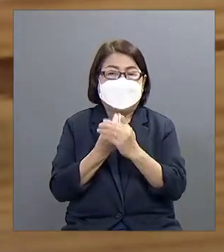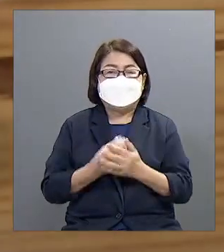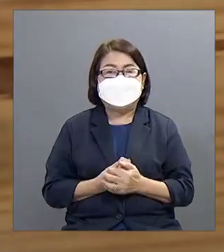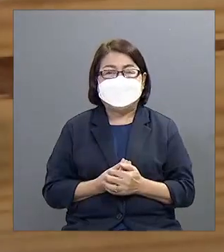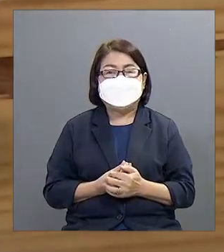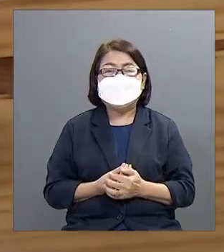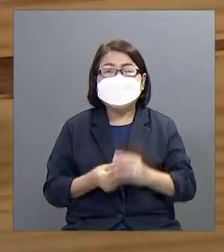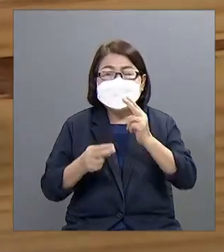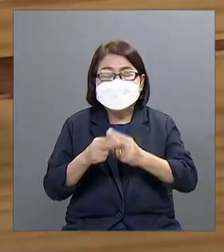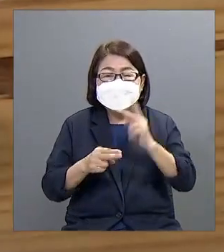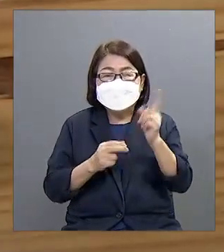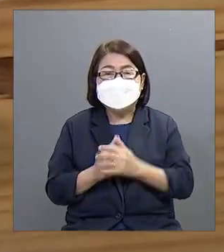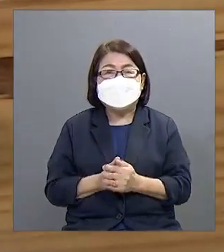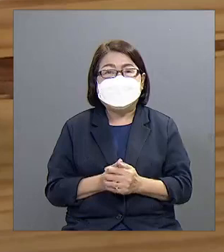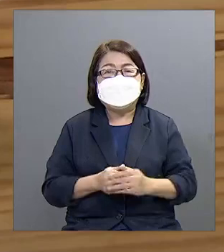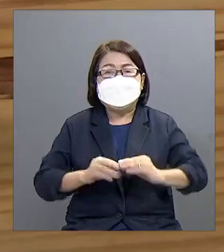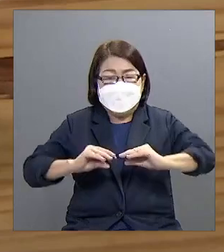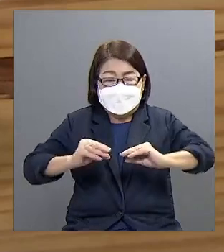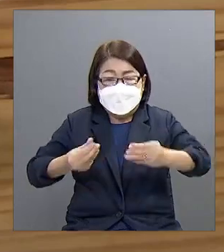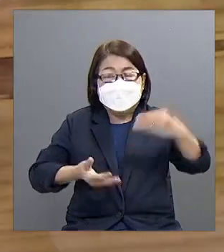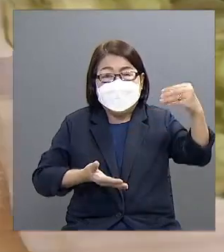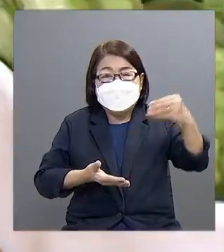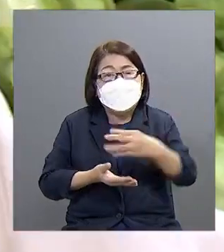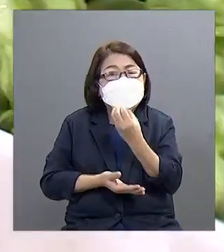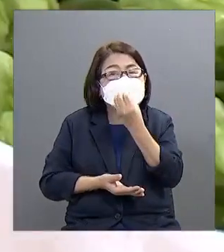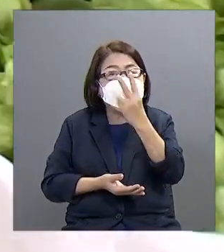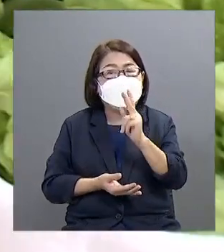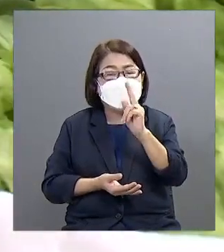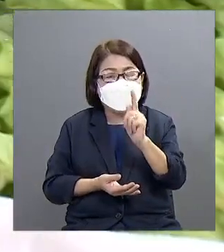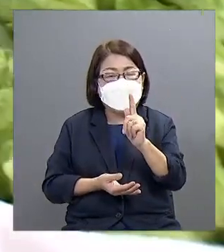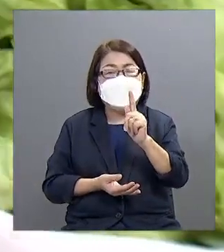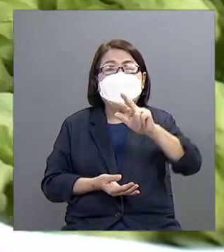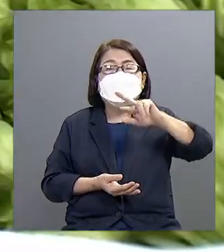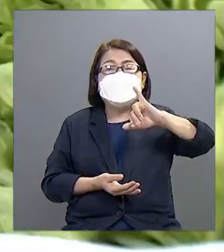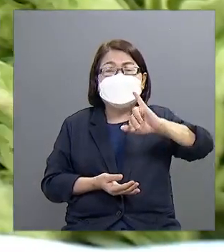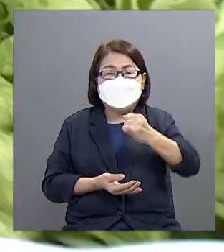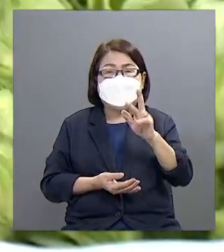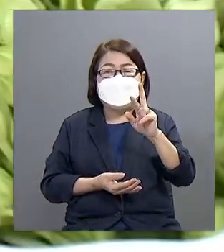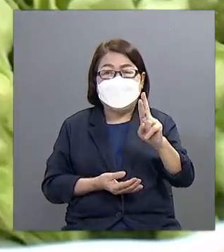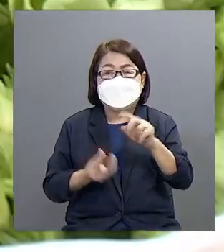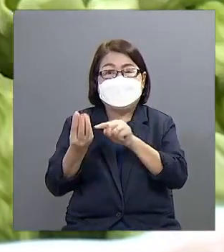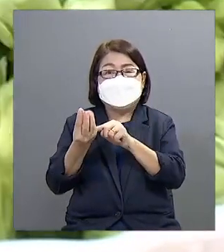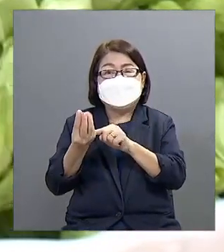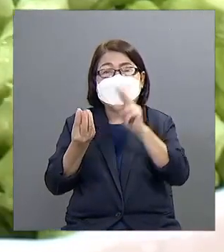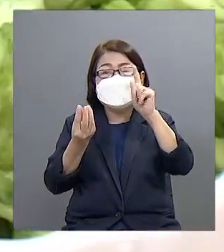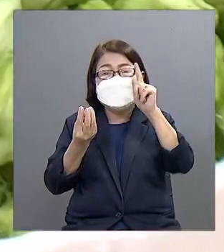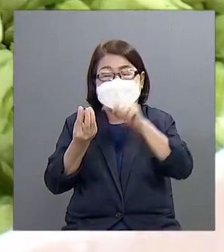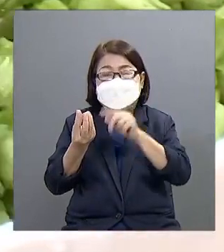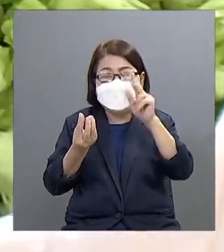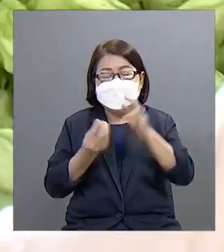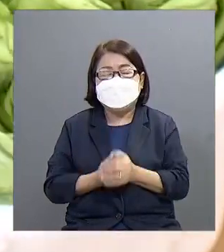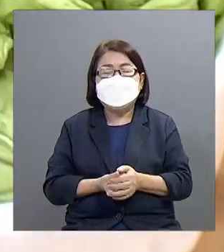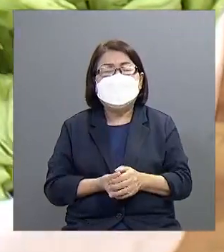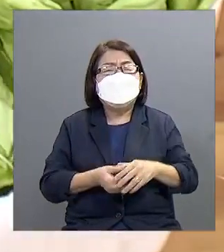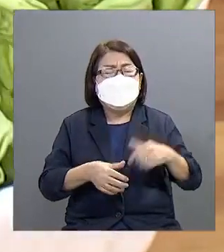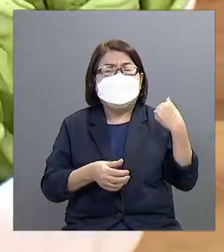าปอเปี๊ยะทอดดอกขจรส่วนผสมแรกที่สำคัญก็คือดอกขจรดอกขจรเป็นผักพื้นบ้านไทยนะคะช่วงหน้าฝน